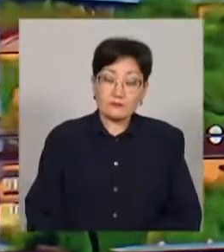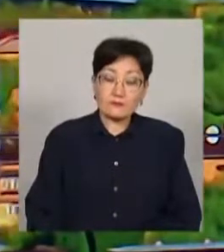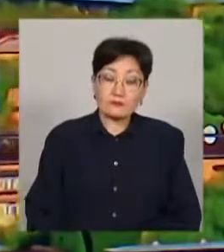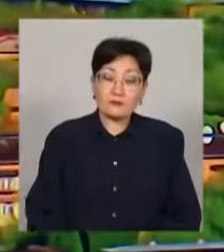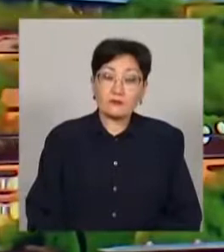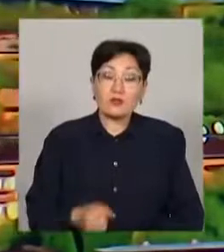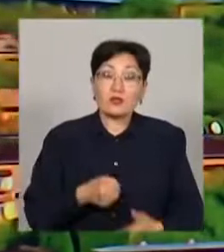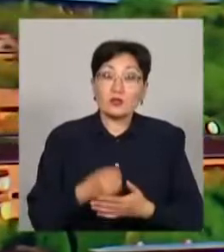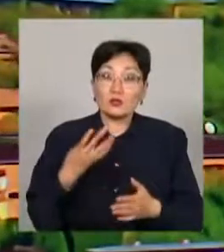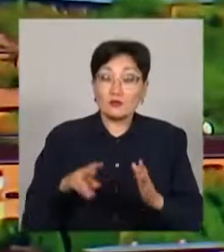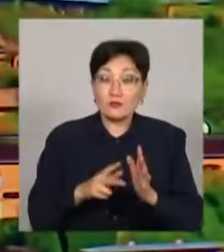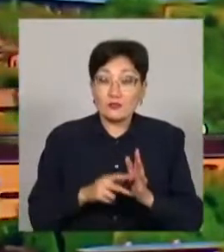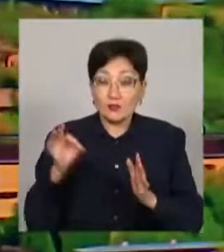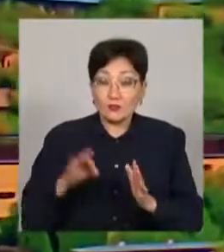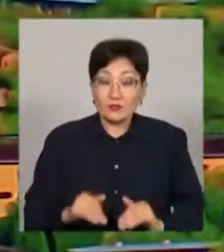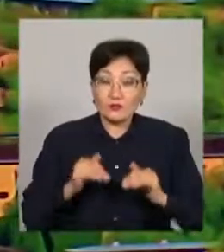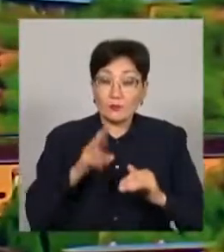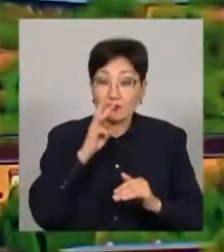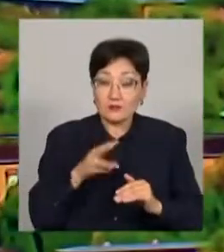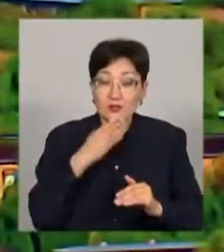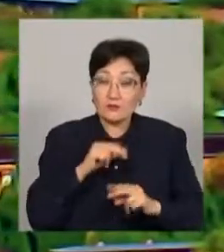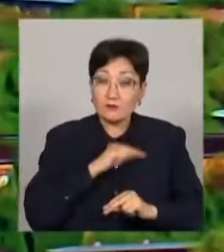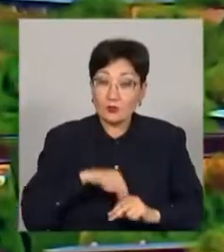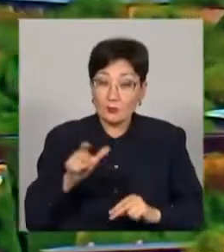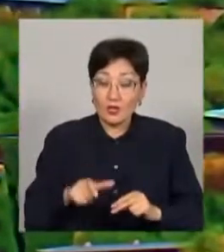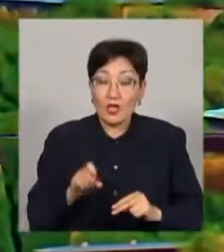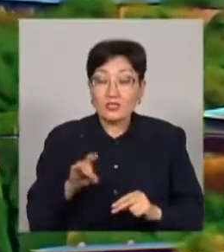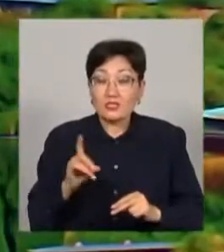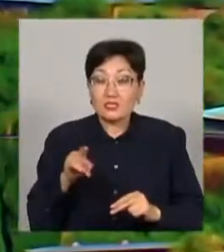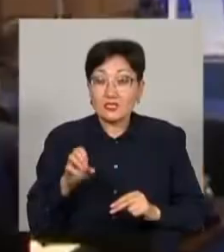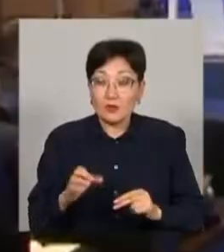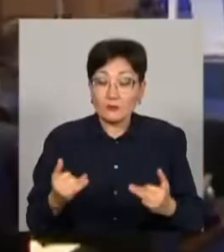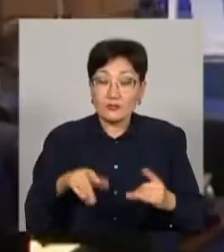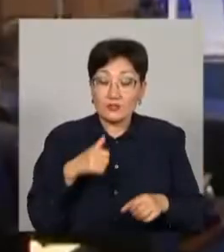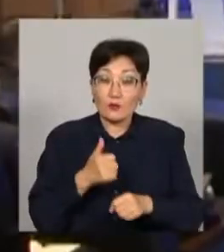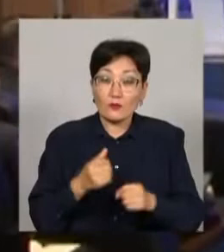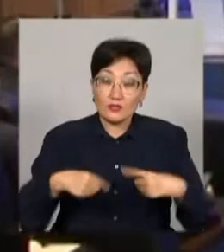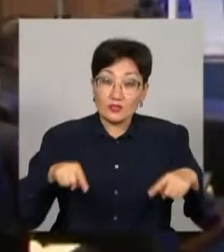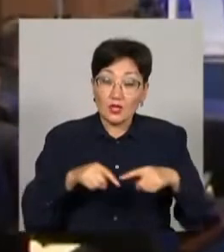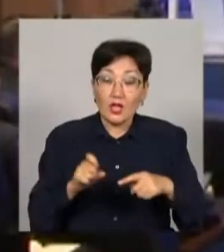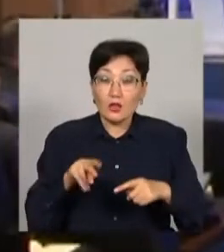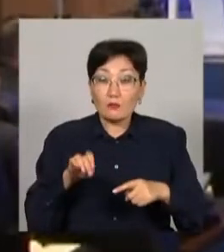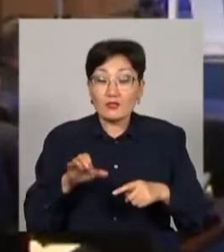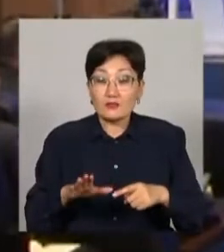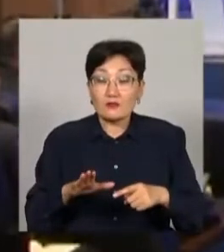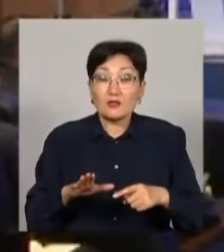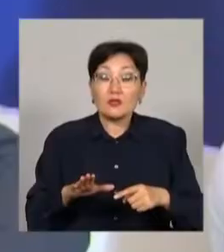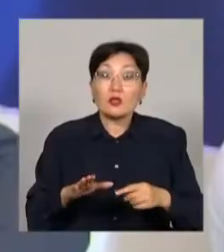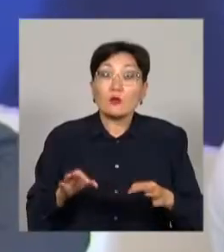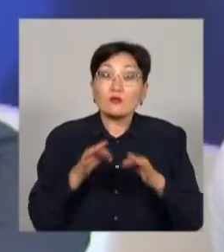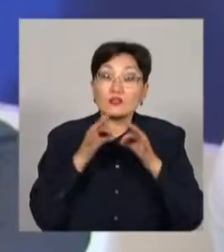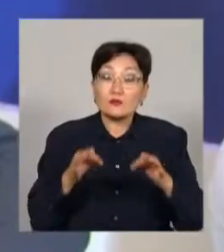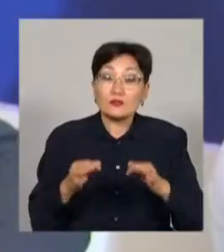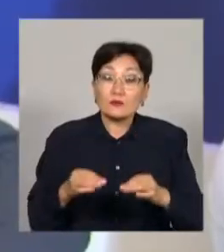До 48% повысят зарплату своим работникам Самрук-Казына. Сегодня глава фонда Алмасадам Сайткалиев заявил,